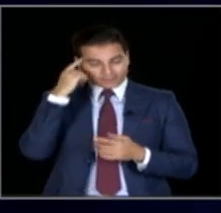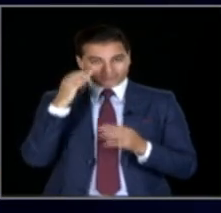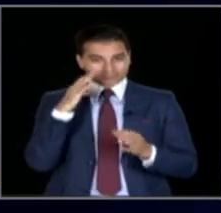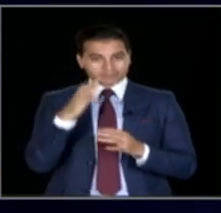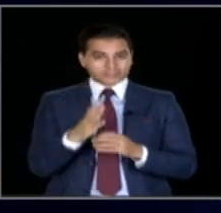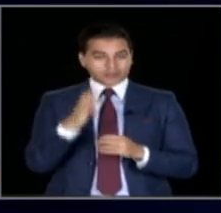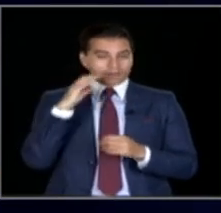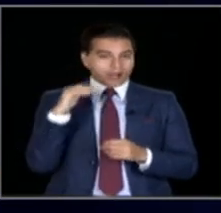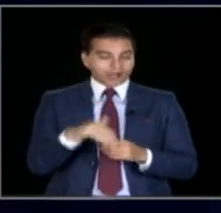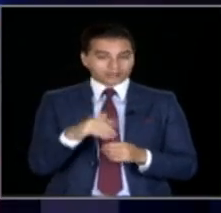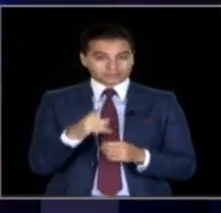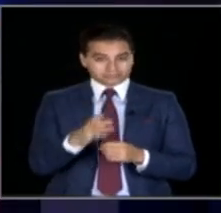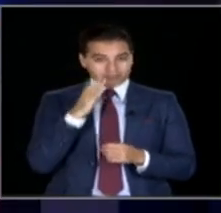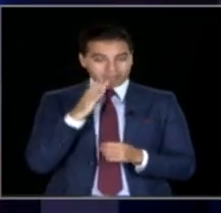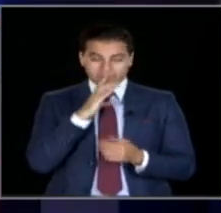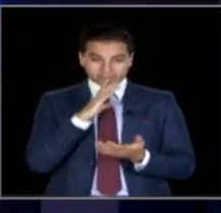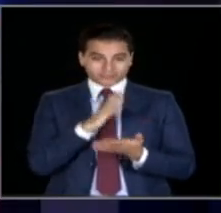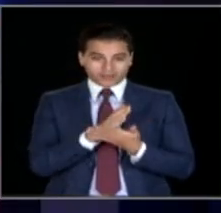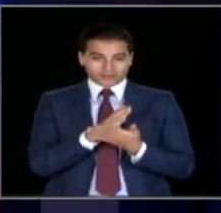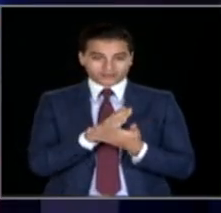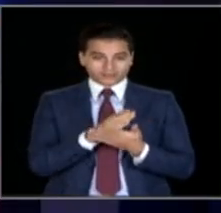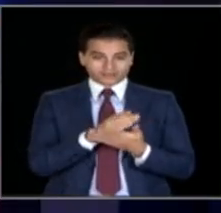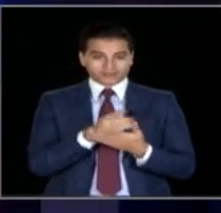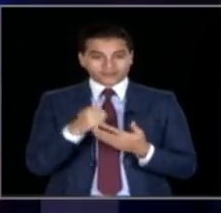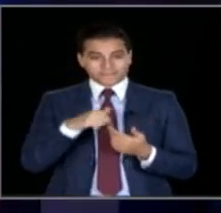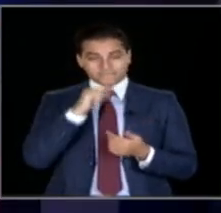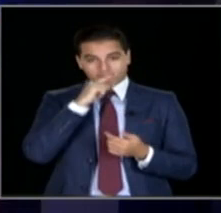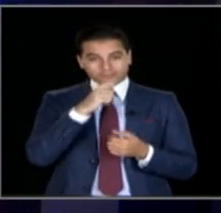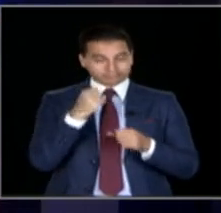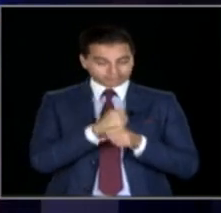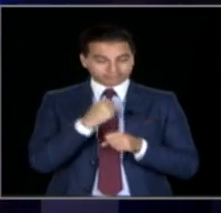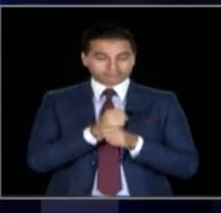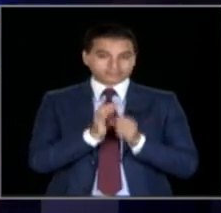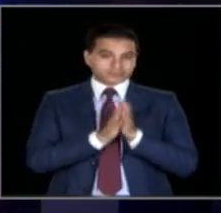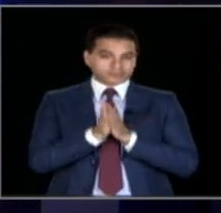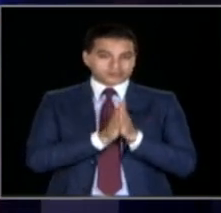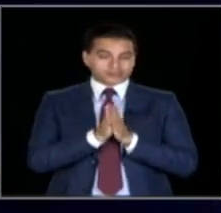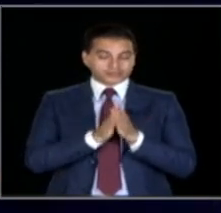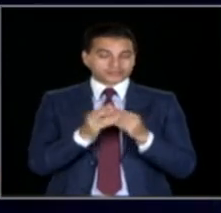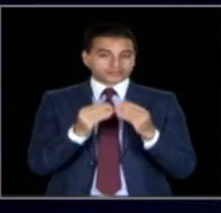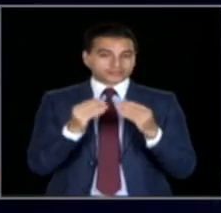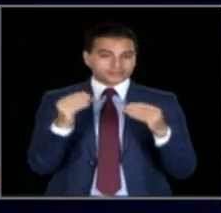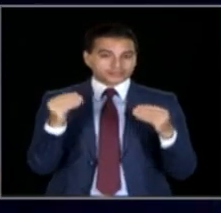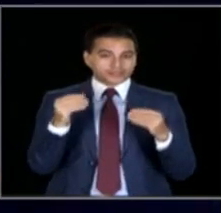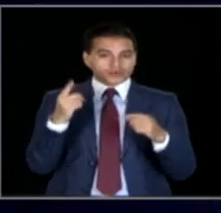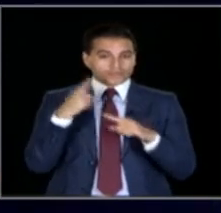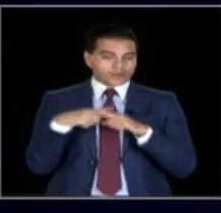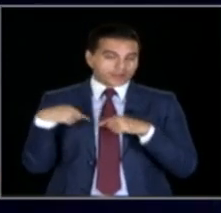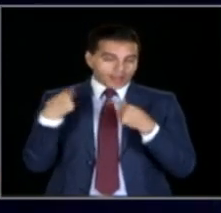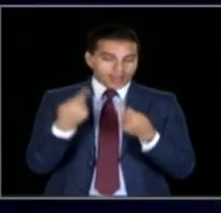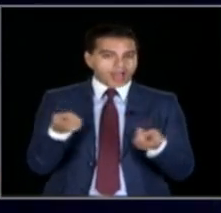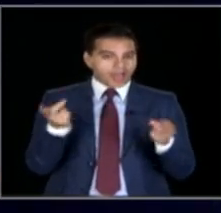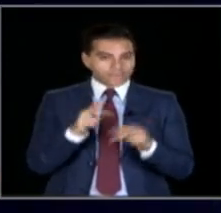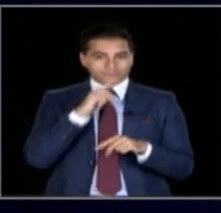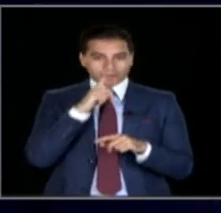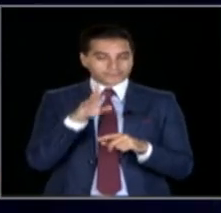ان حد يعرف يجاوب السؤال ده. لأنها كانت مجتهدة جدا في البرنامج في الموسم ده فيعني كانت تستحق اللقب. كانت وما زالت